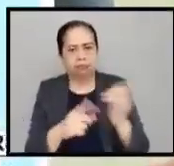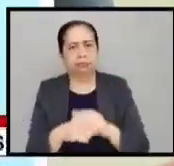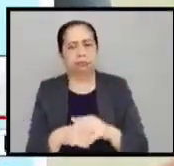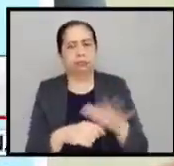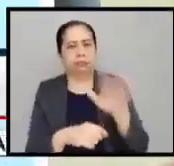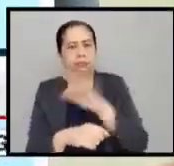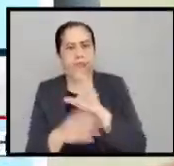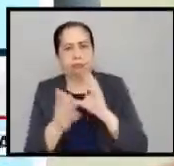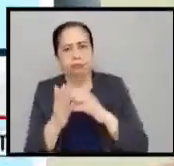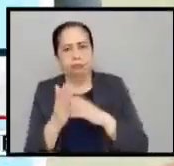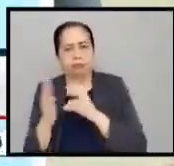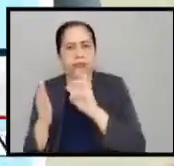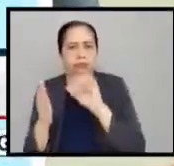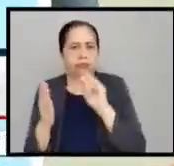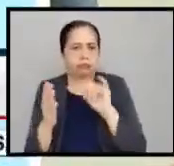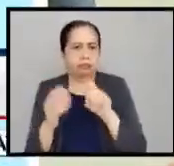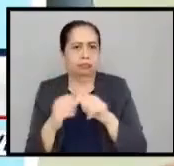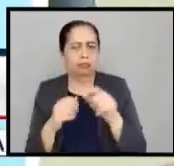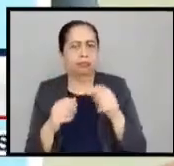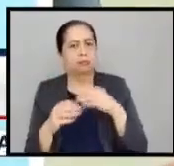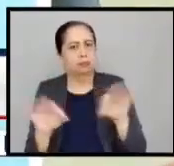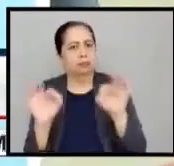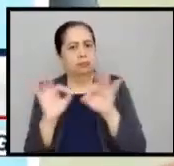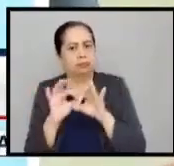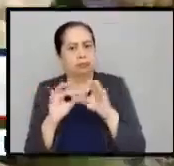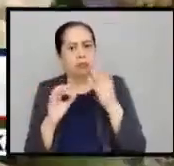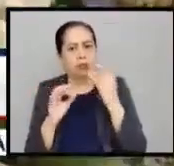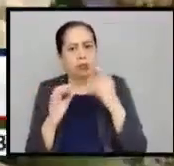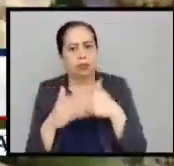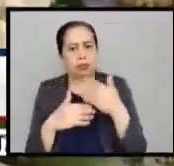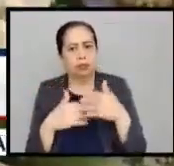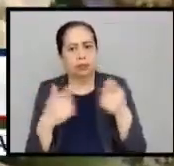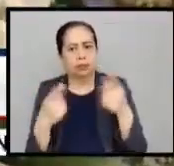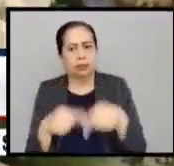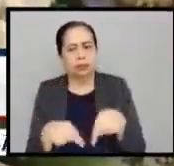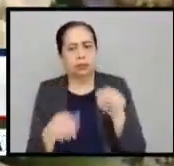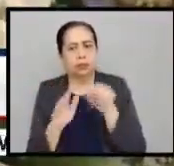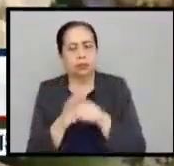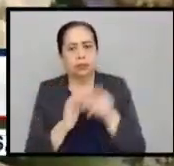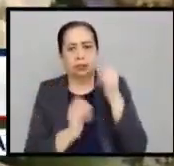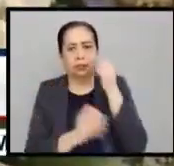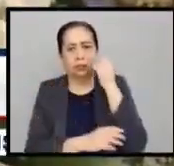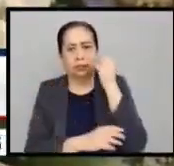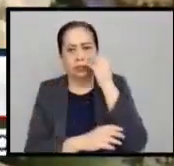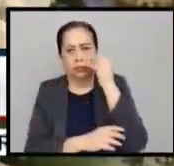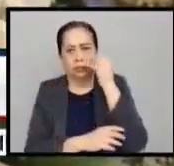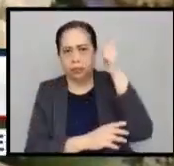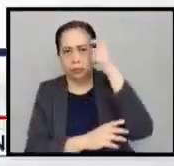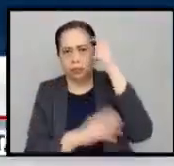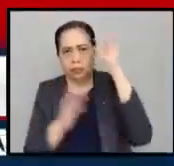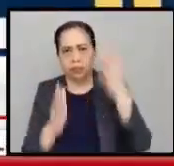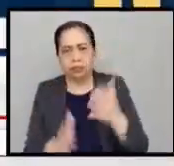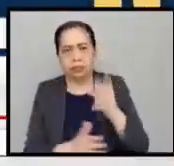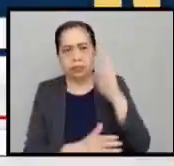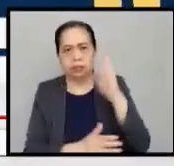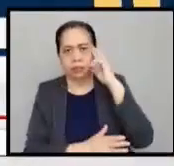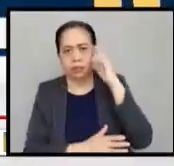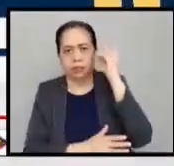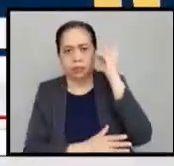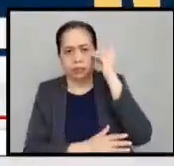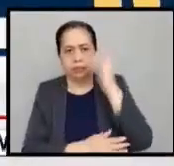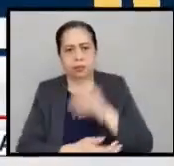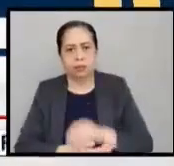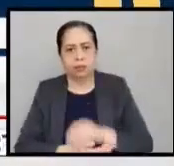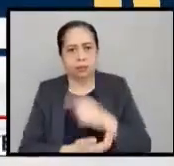sa Senate President, mahalaga ito kasunod na rin ang nangyaring pagpaslang kay Negros Oriental Governor Roel De Gamo. Ayon kay